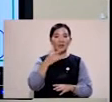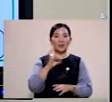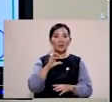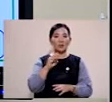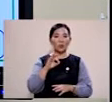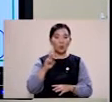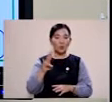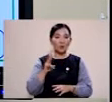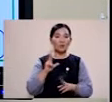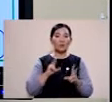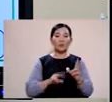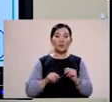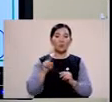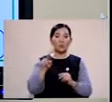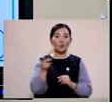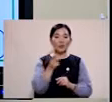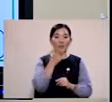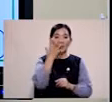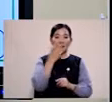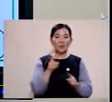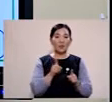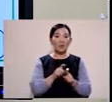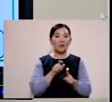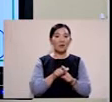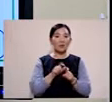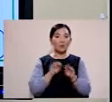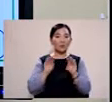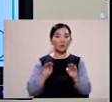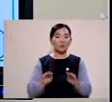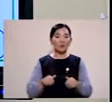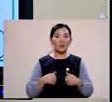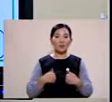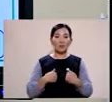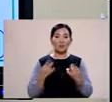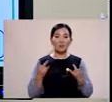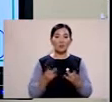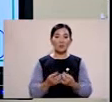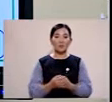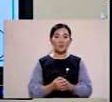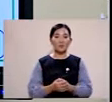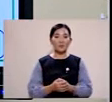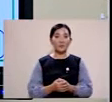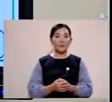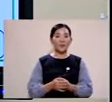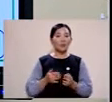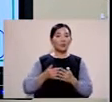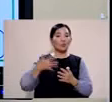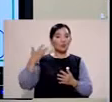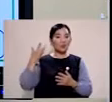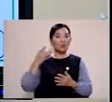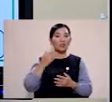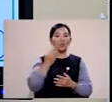majmuasi. Keling, bu ikkala rasmga ham gaplar tuzishga harakat qilamiz. O'tmishi